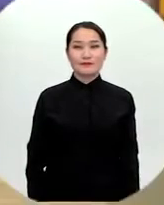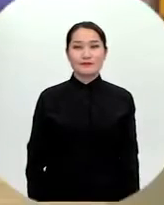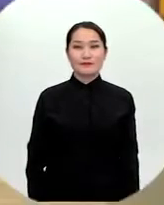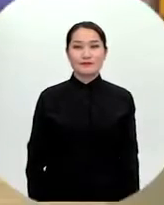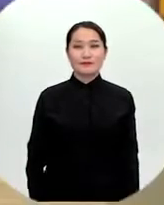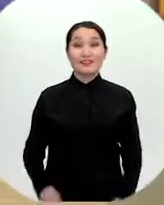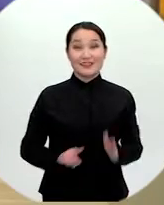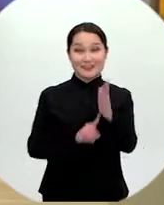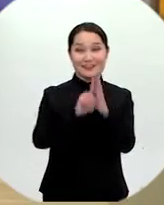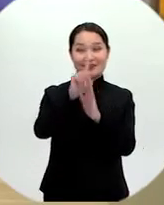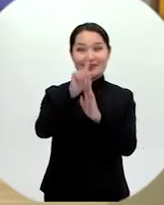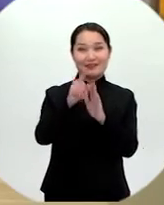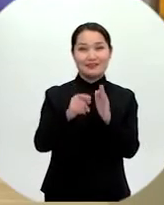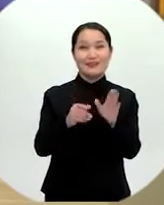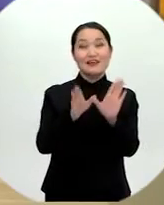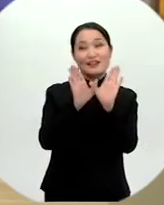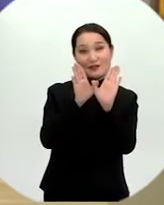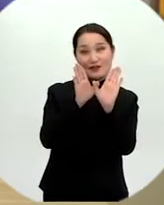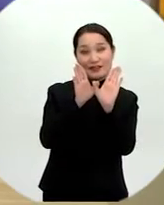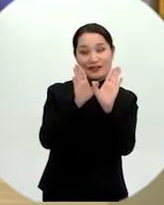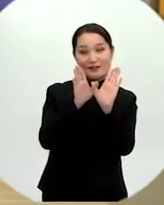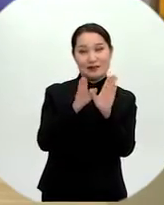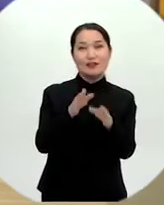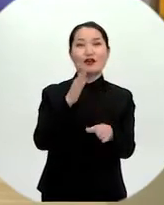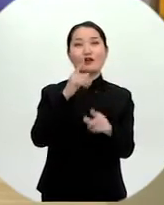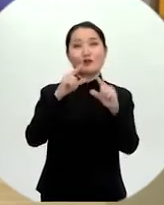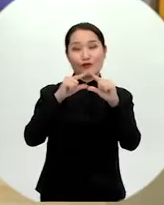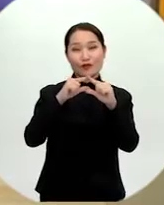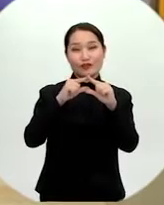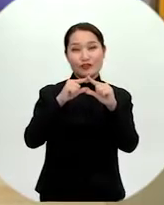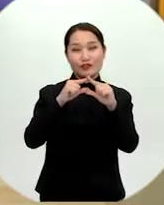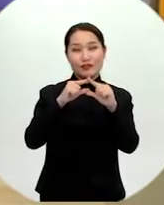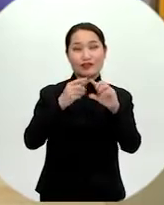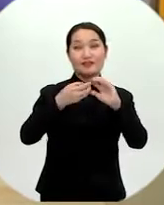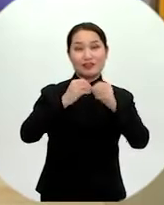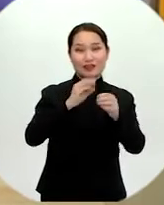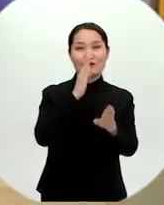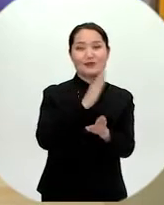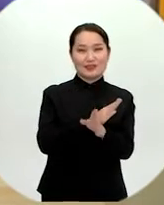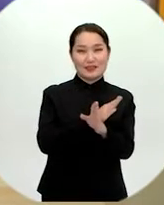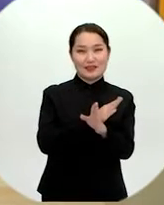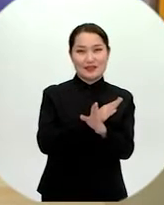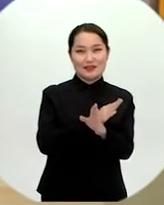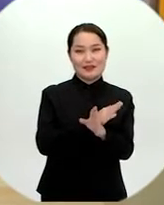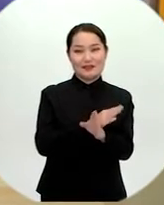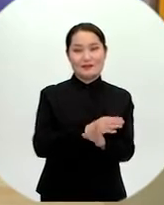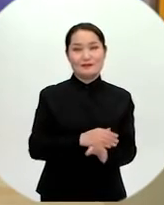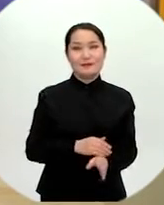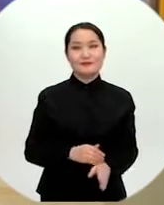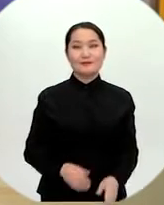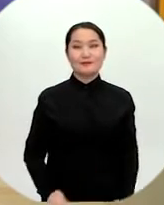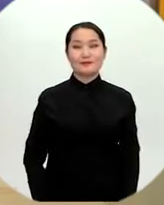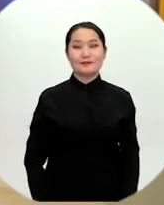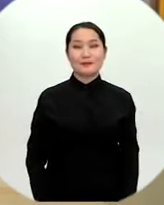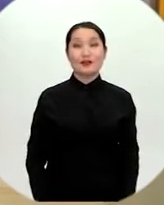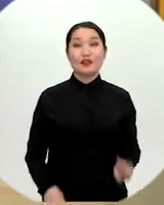За ингэж ихний нэг юм аа гурвалжин дүрсийг ашиглаад хажуугаас харж байгаа нэг юм хийж болж байна. За нөгөө